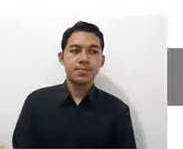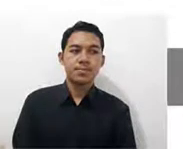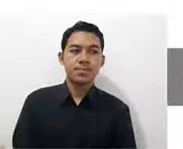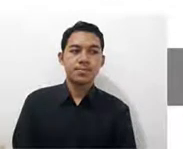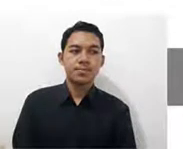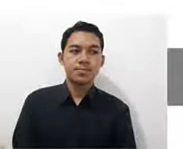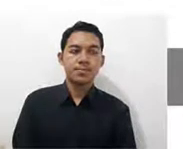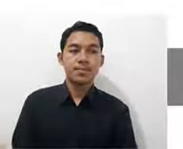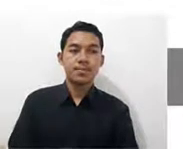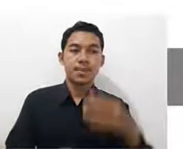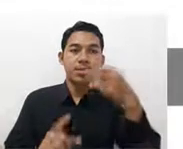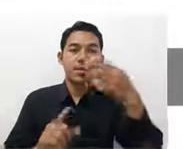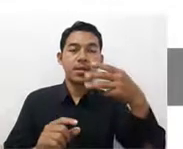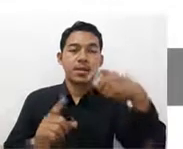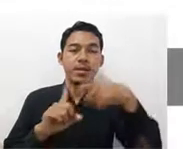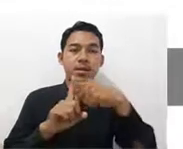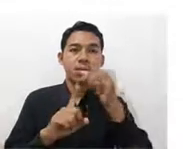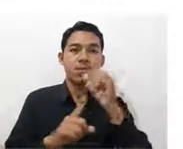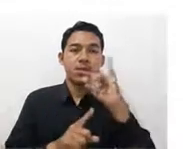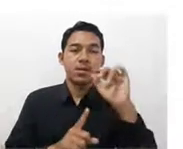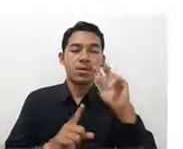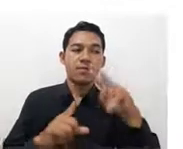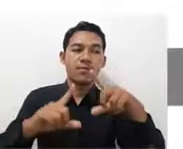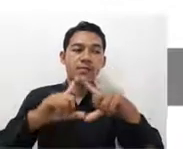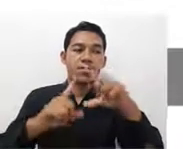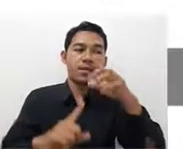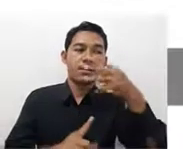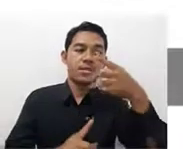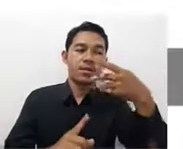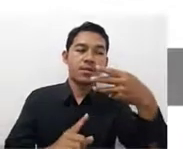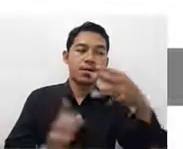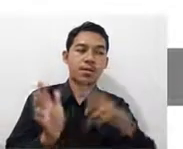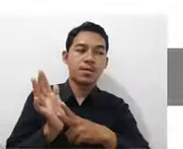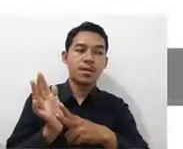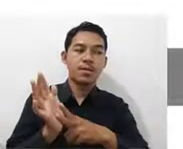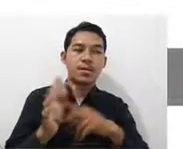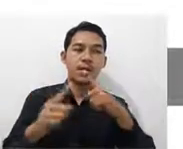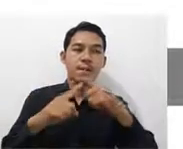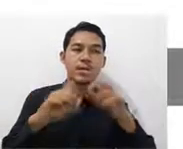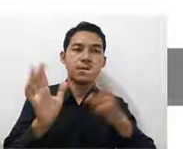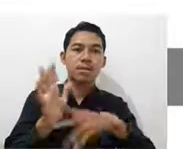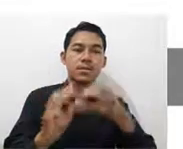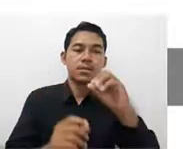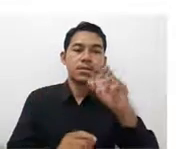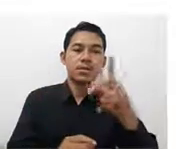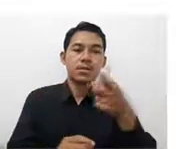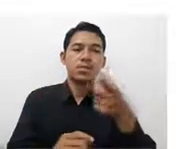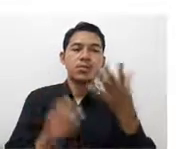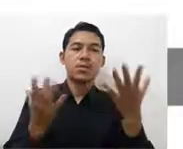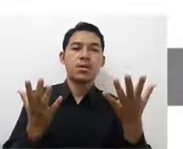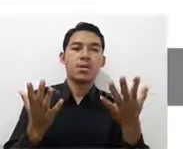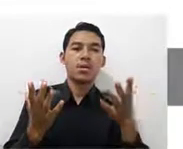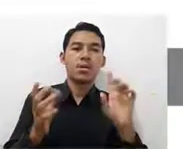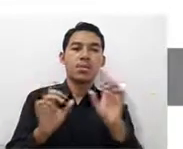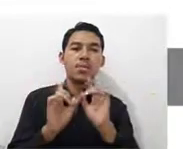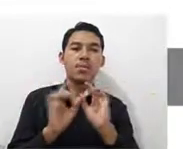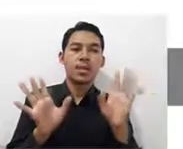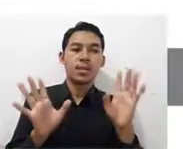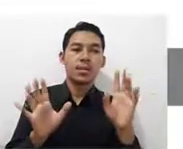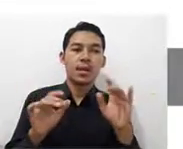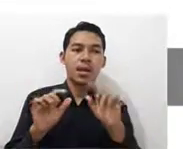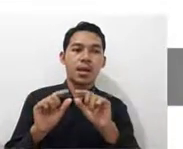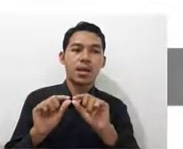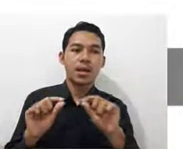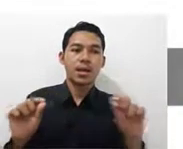Nah ini rangkaian ekuivalen dari XNOR. Nah ini kayak gini ya, beda ya rangkaiannya.